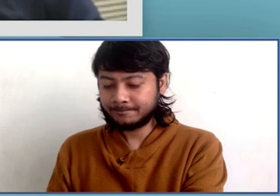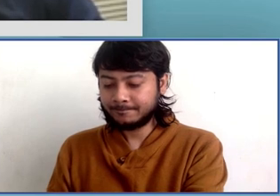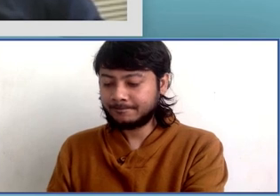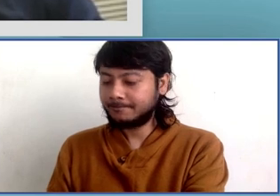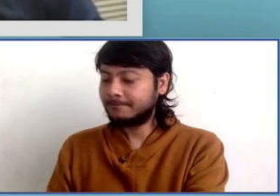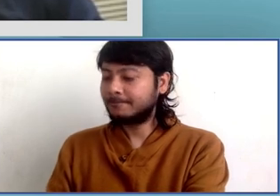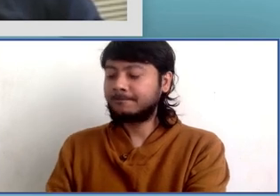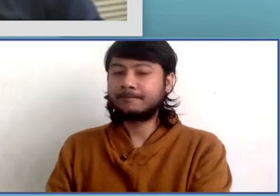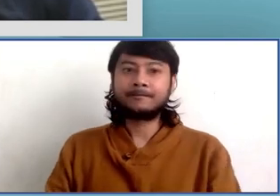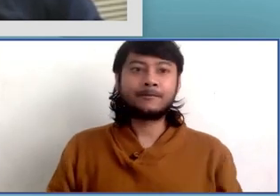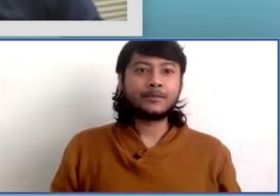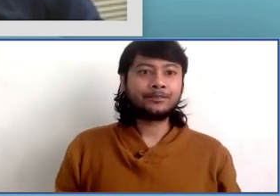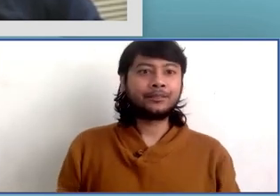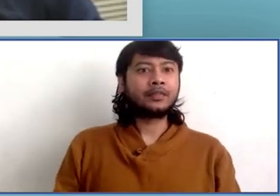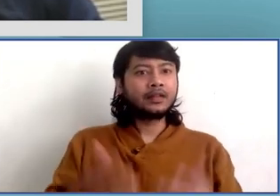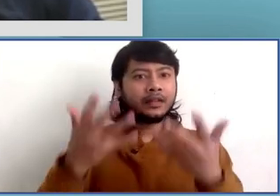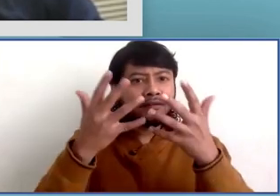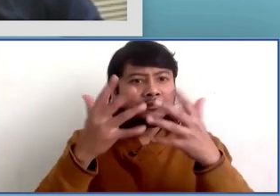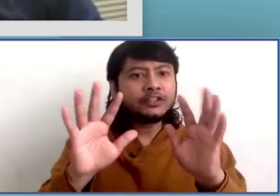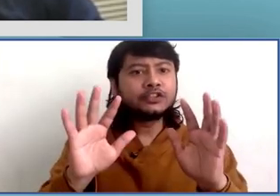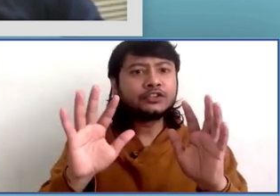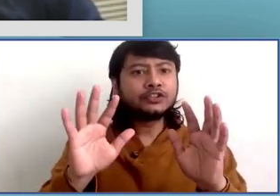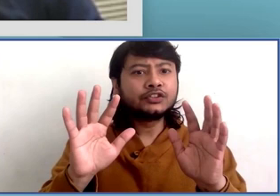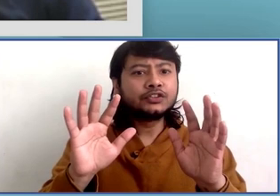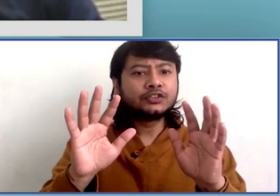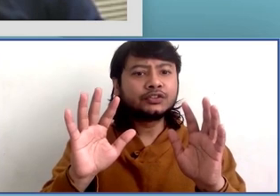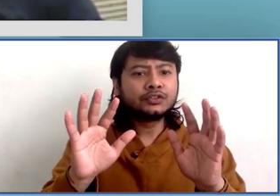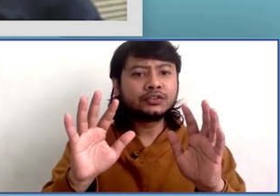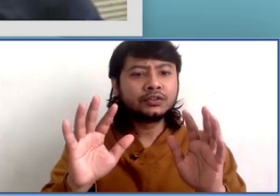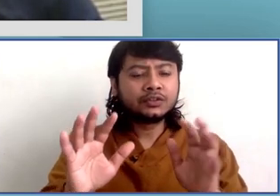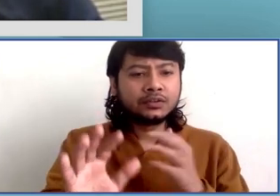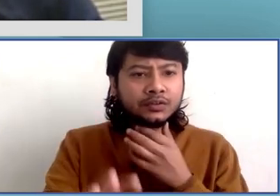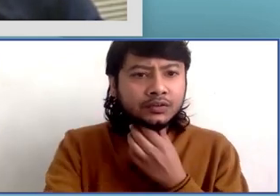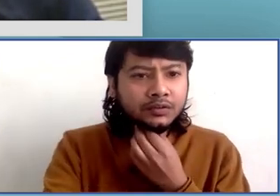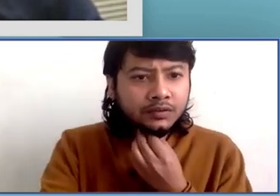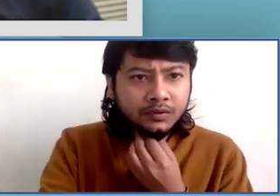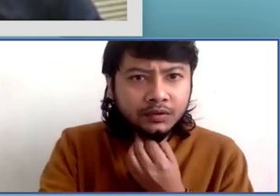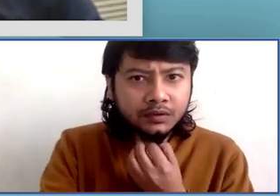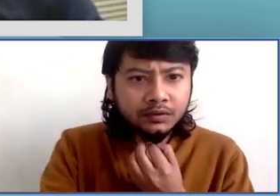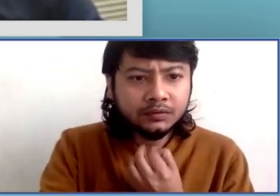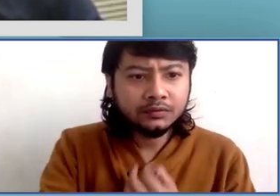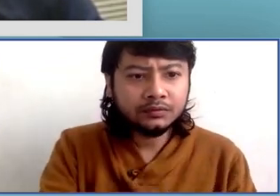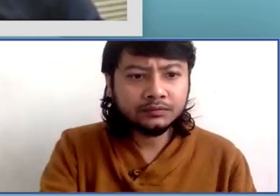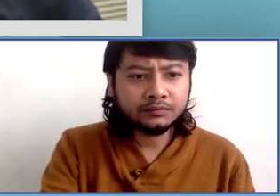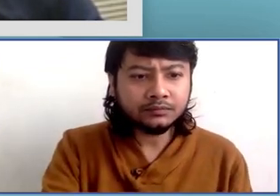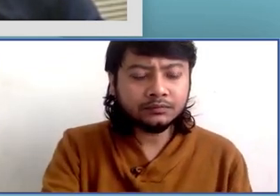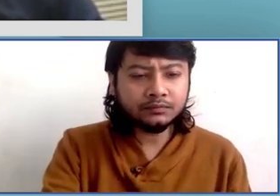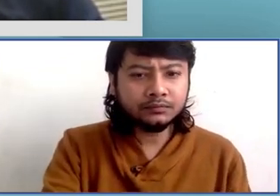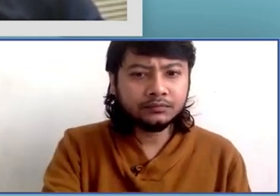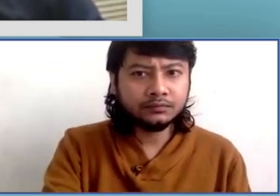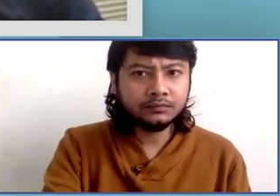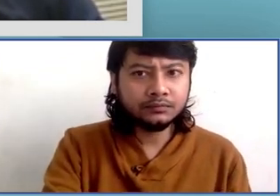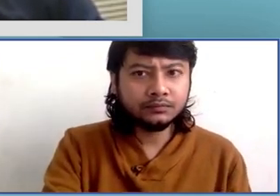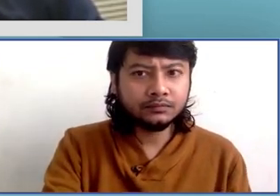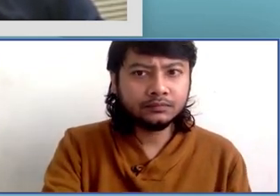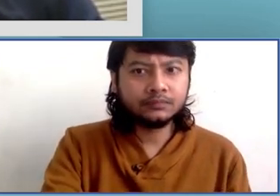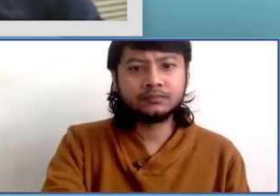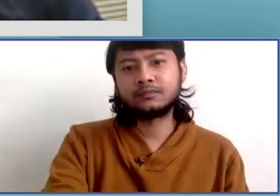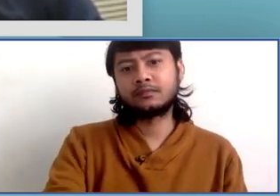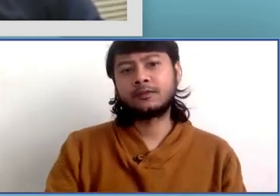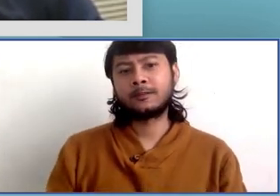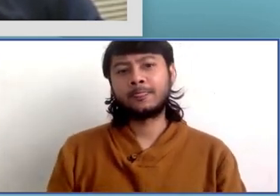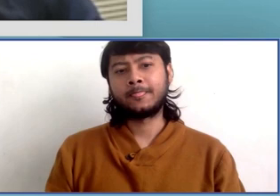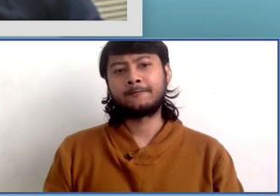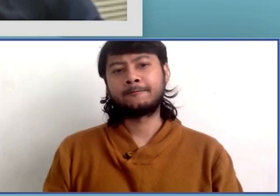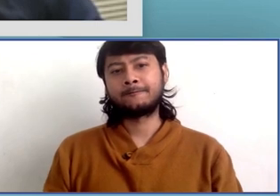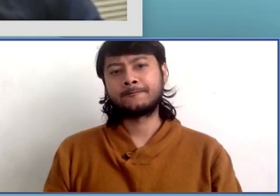I mean, my position पूरा गए थे मेरे हाथ से उधर से मैंने बहुत टाइम से सोच के और अच्छा से खेल के उधर